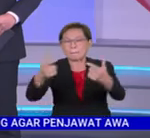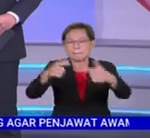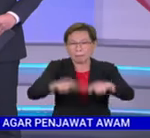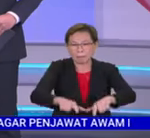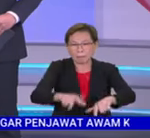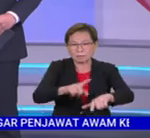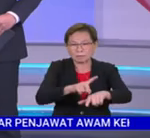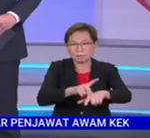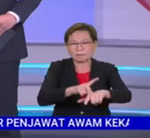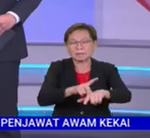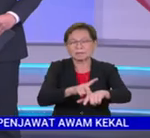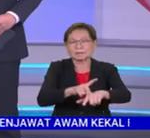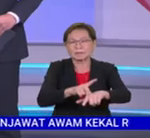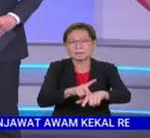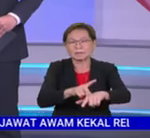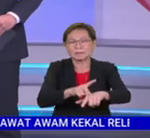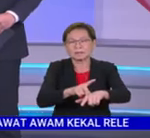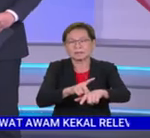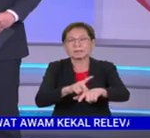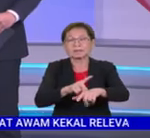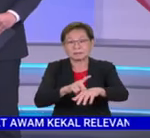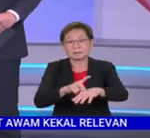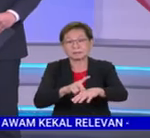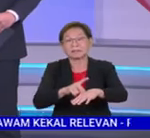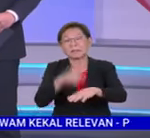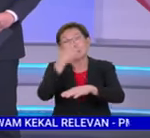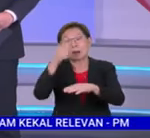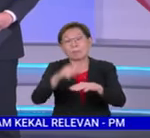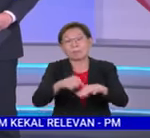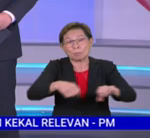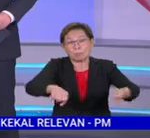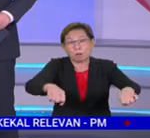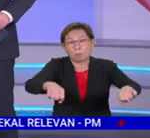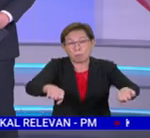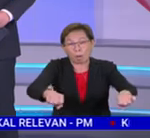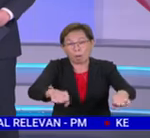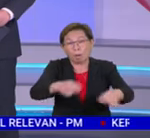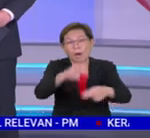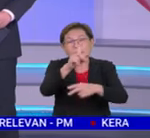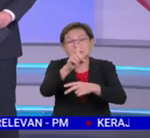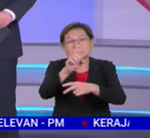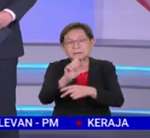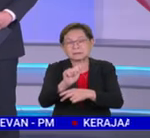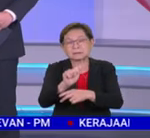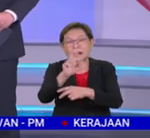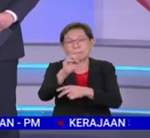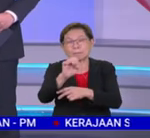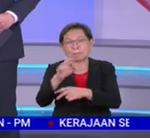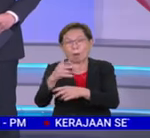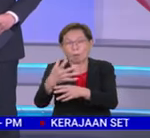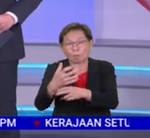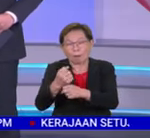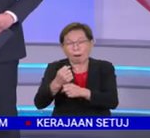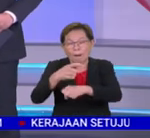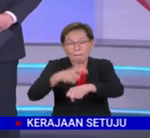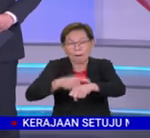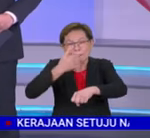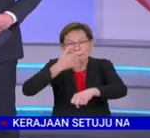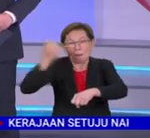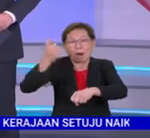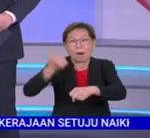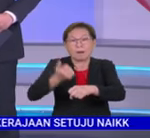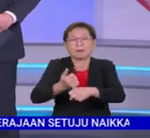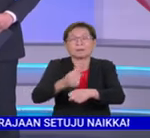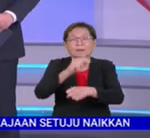Lita Misiano dan Aragon nanti. Ini kerana pelumba yang dikenali sebagai Damok itu mahu mendapatkan momentum terbaik sebelum menghadapi